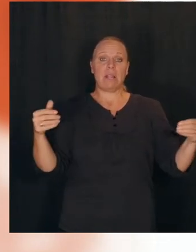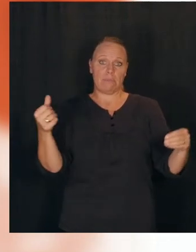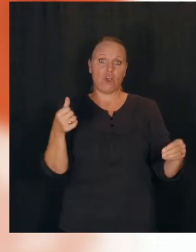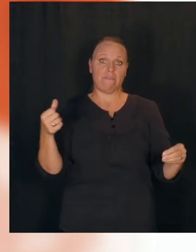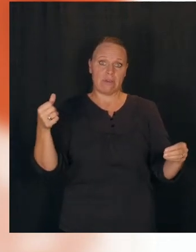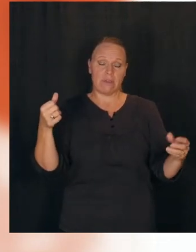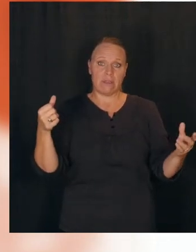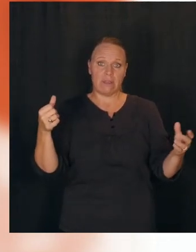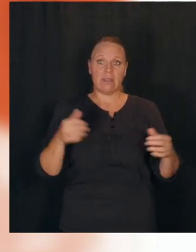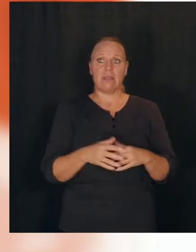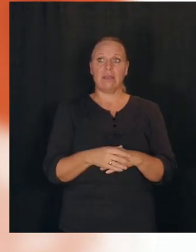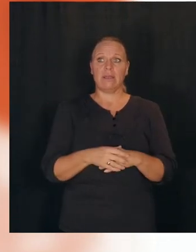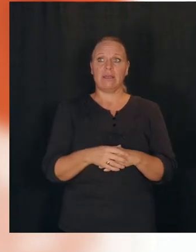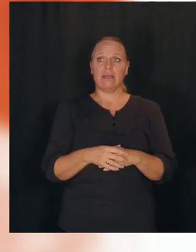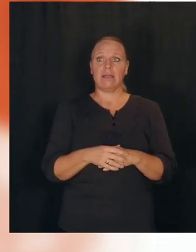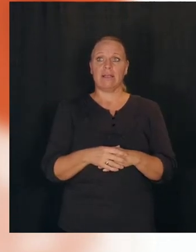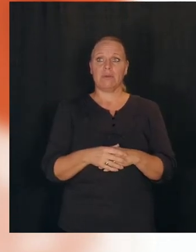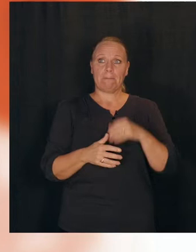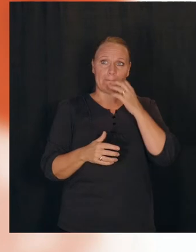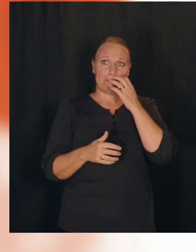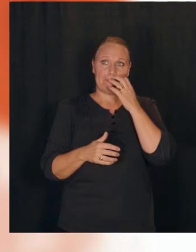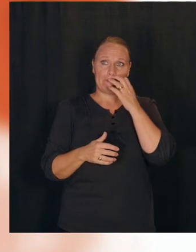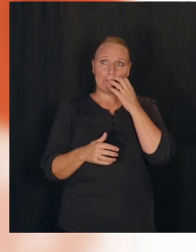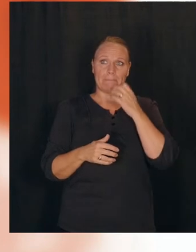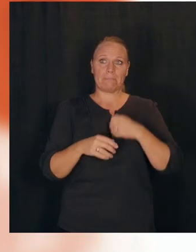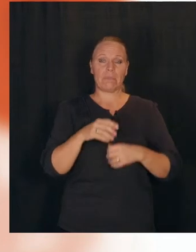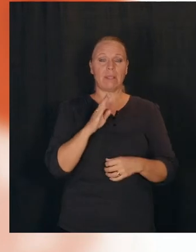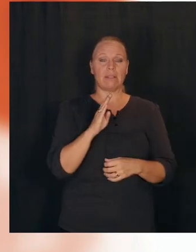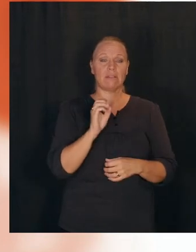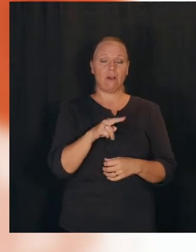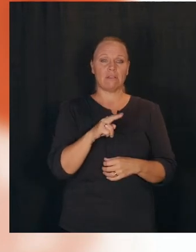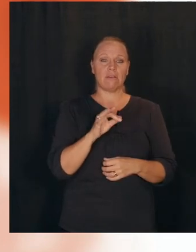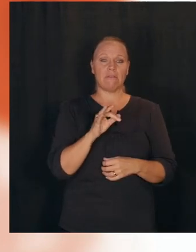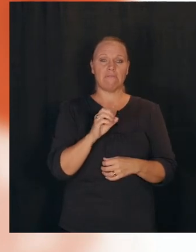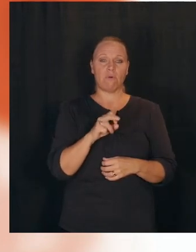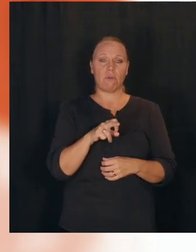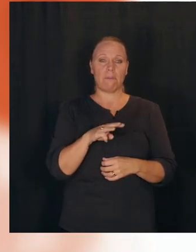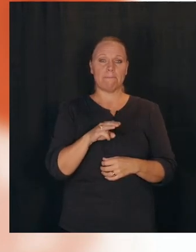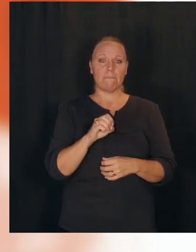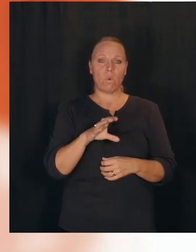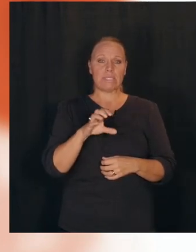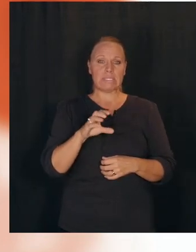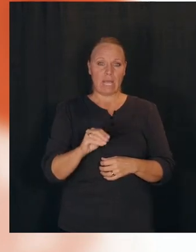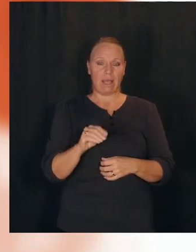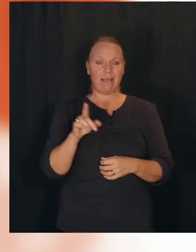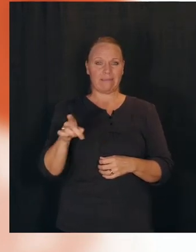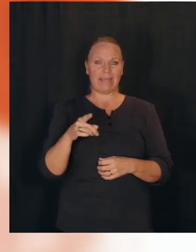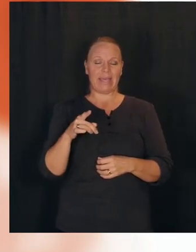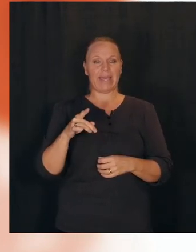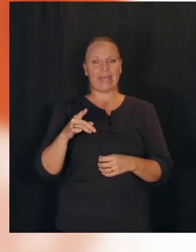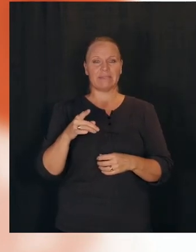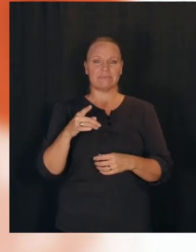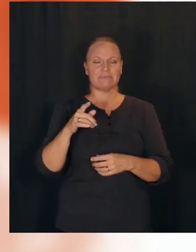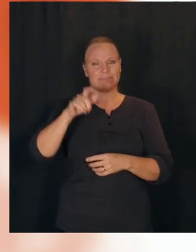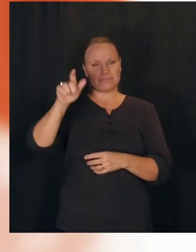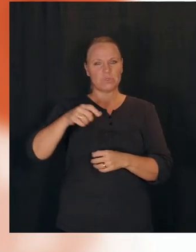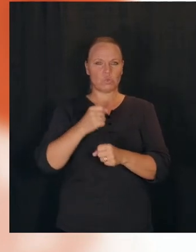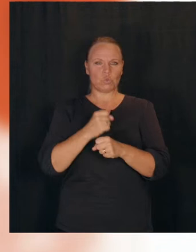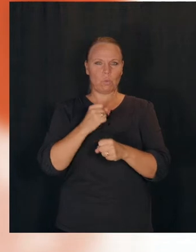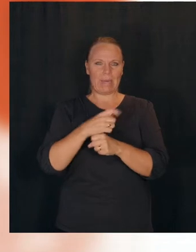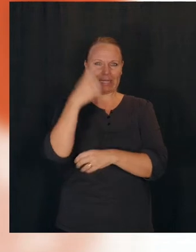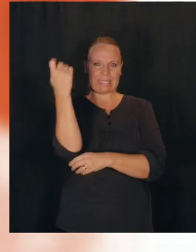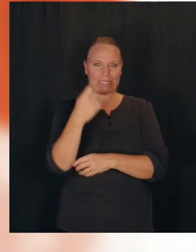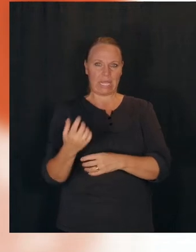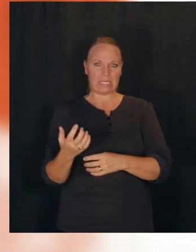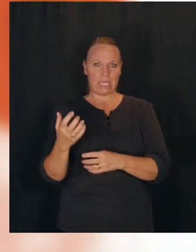Dan Formosa, som är designchef på en byrå, designbyrå som heter Smart Design, har sagt att om vi förstår vad ytterligheterna är